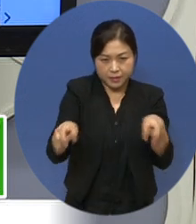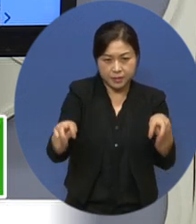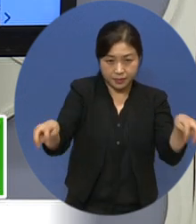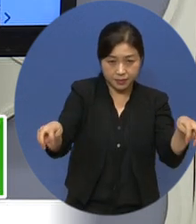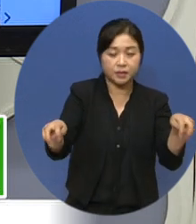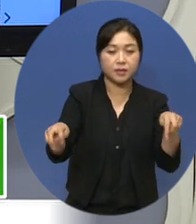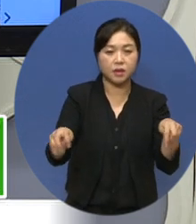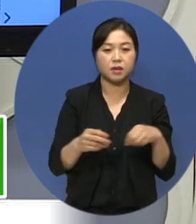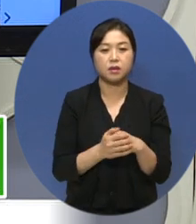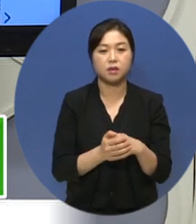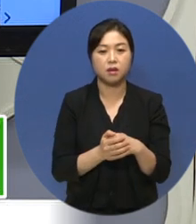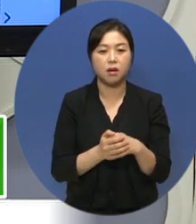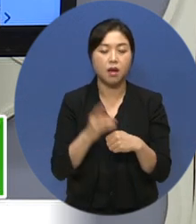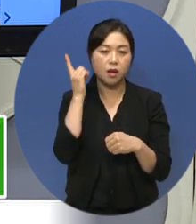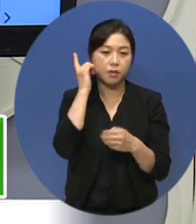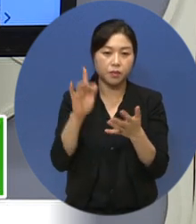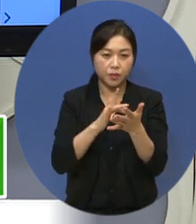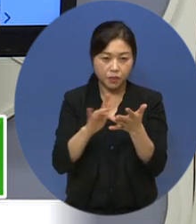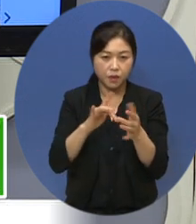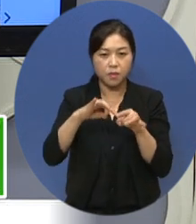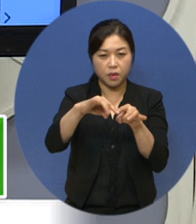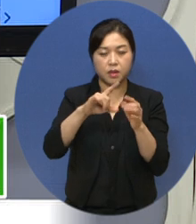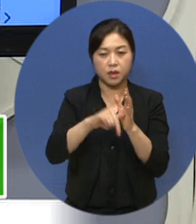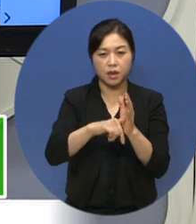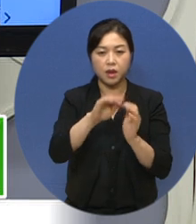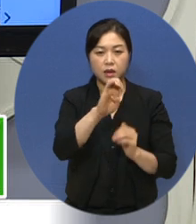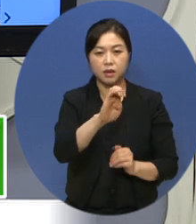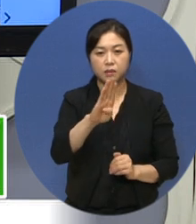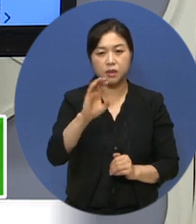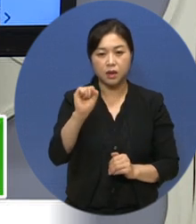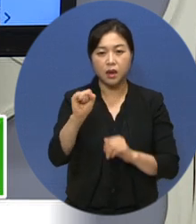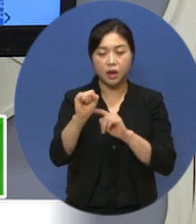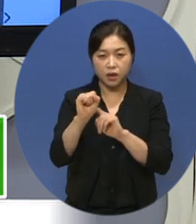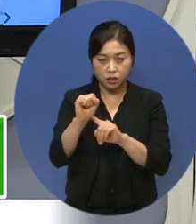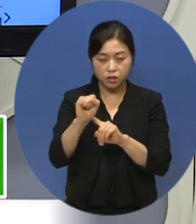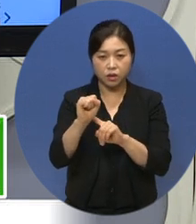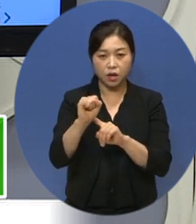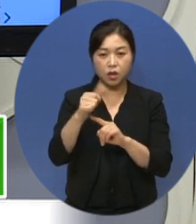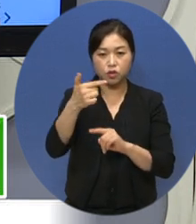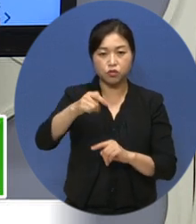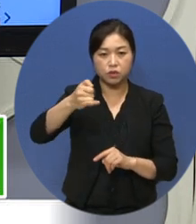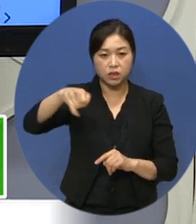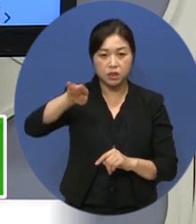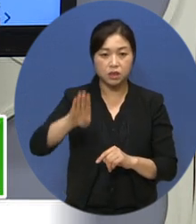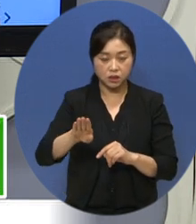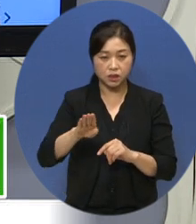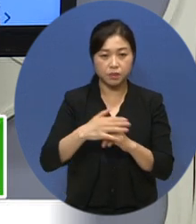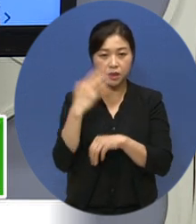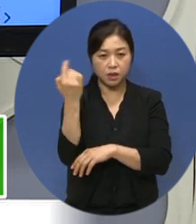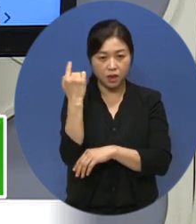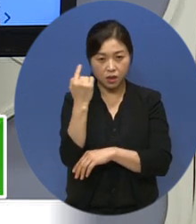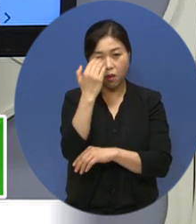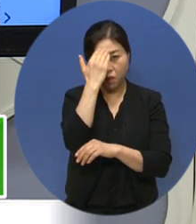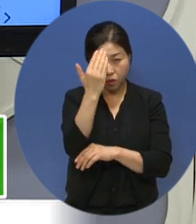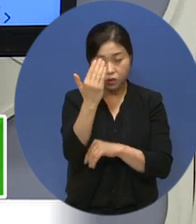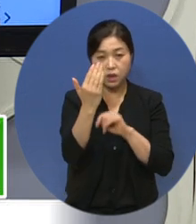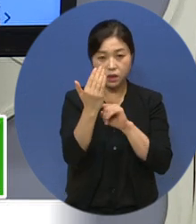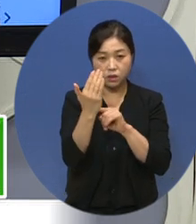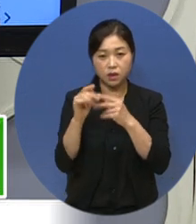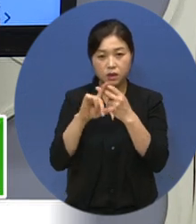스마트폰 접속시 ebs 등 주요 누리집에 데이터 무과금 조치가 연말까지 연장